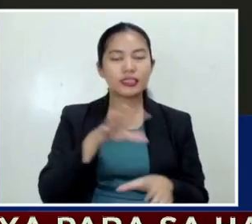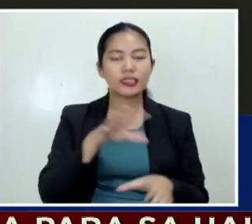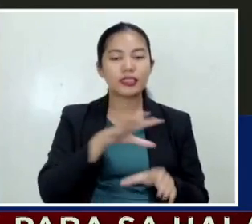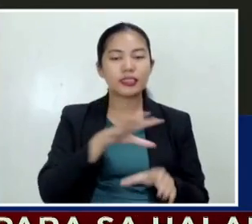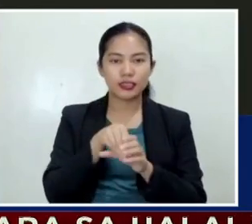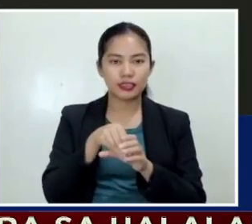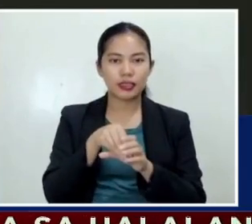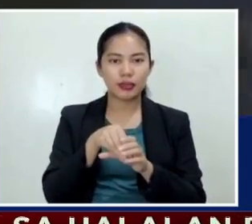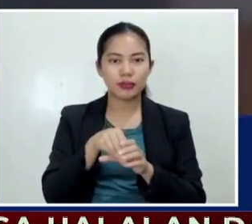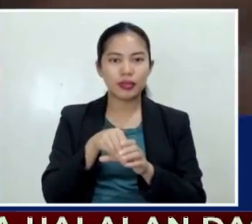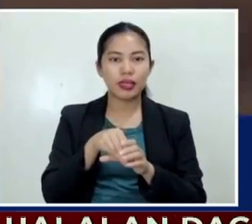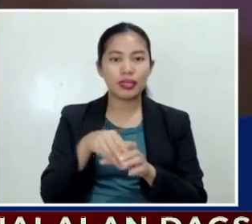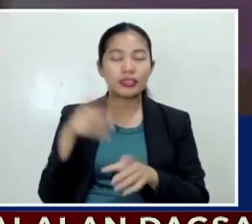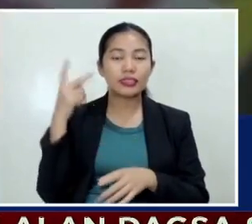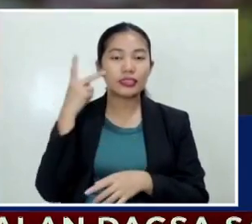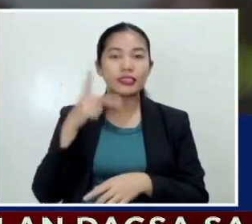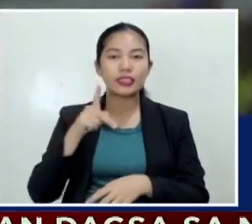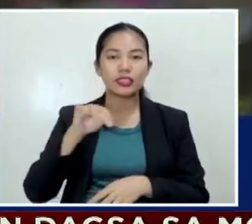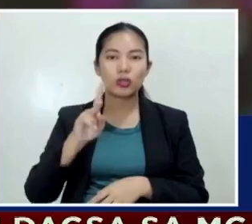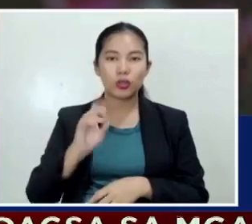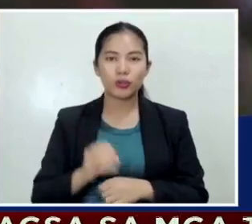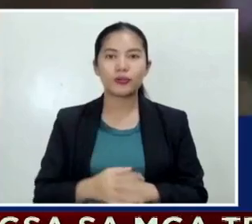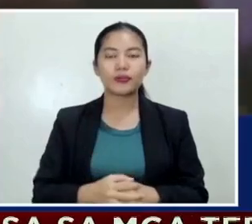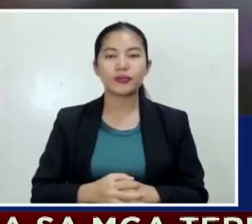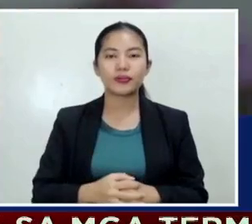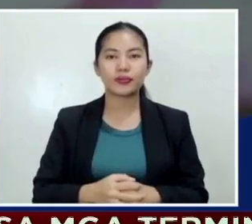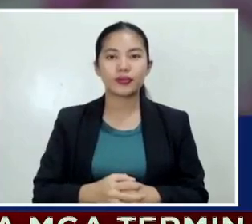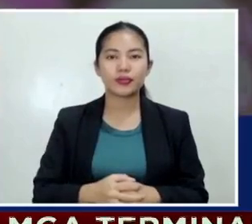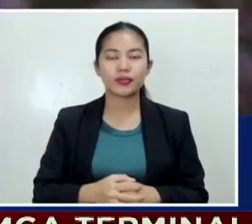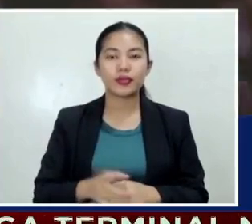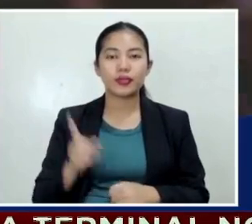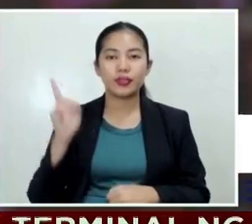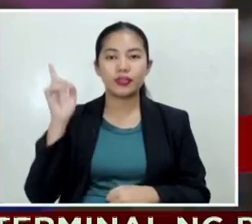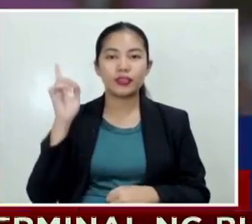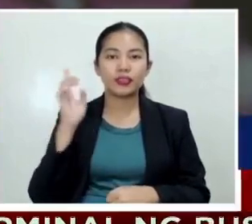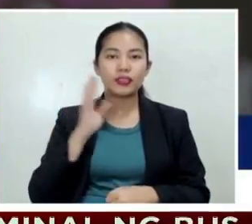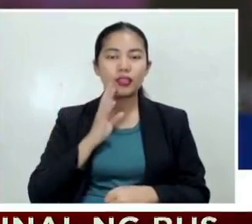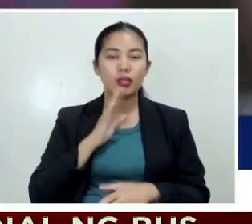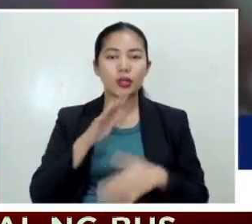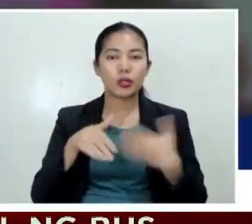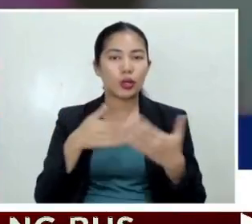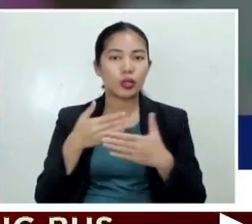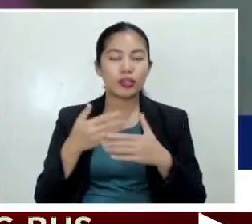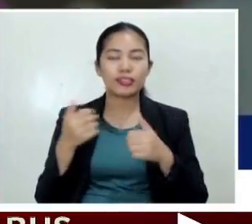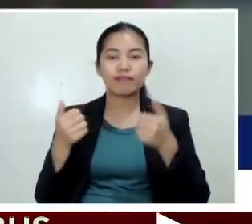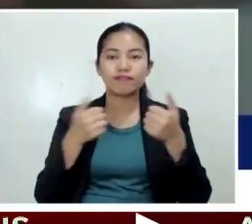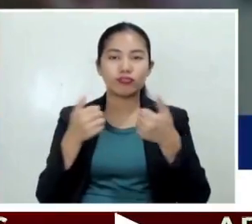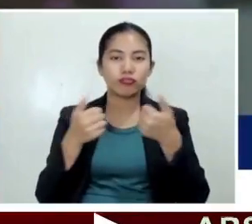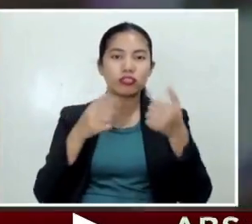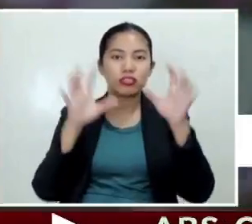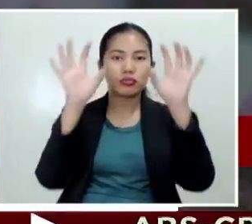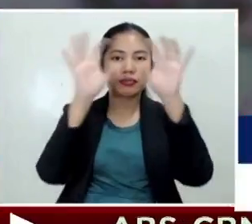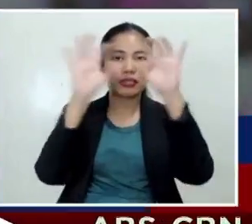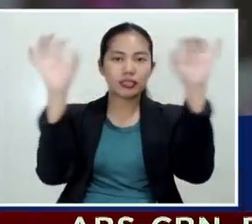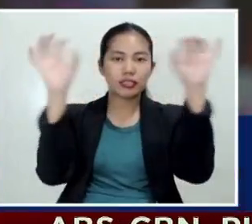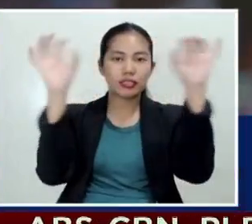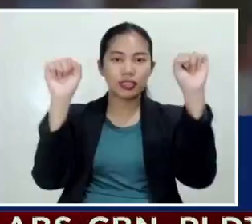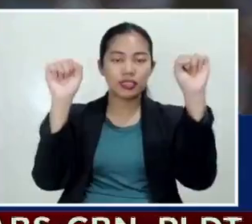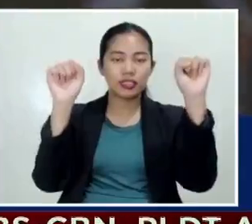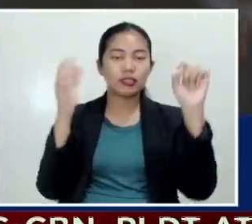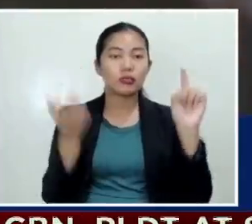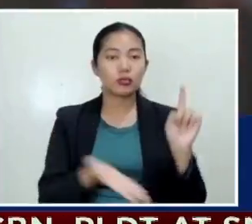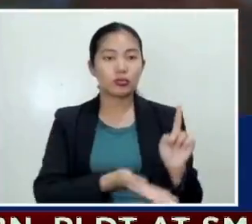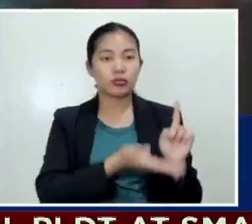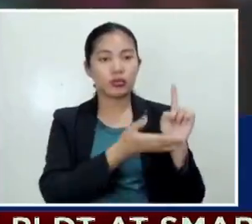ang kaibanan. Sa lahat ng mga kandidatong ng presidente ngayon, siya lamang ang